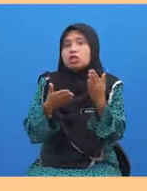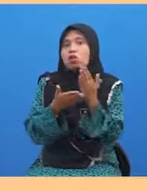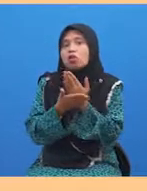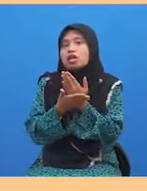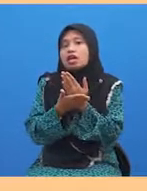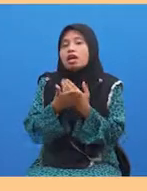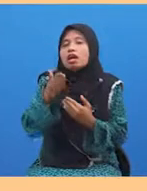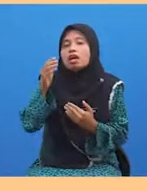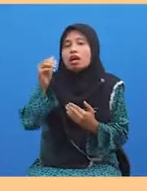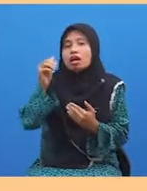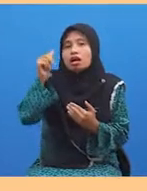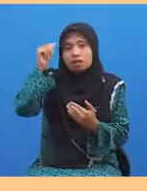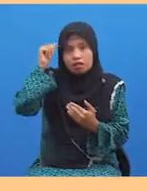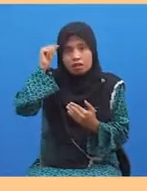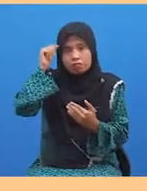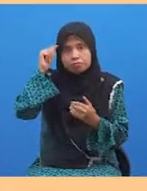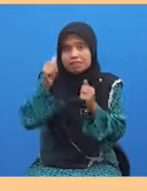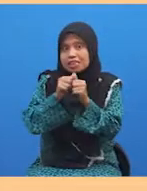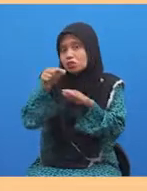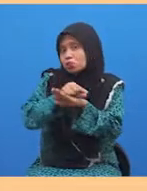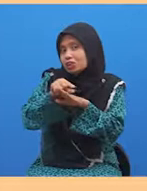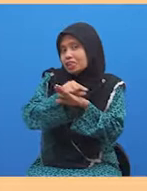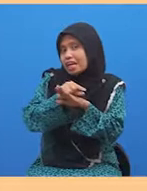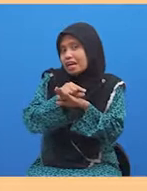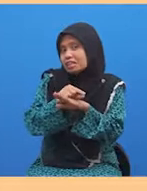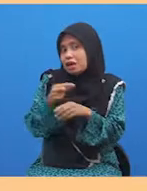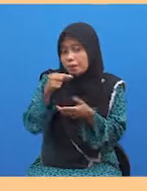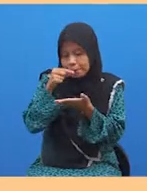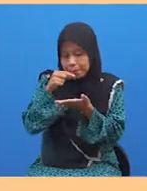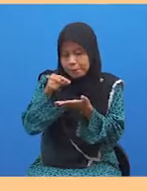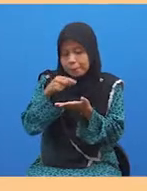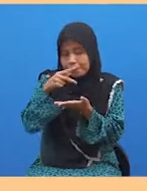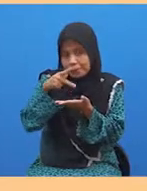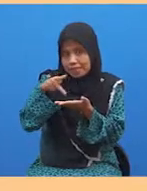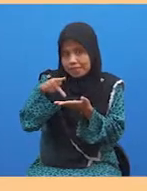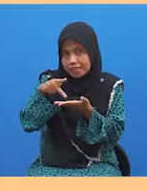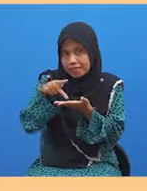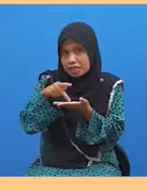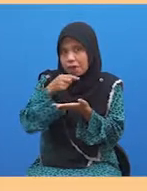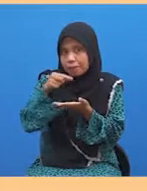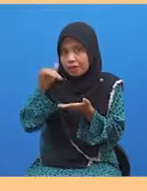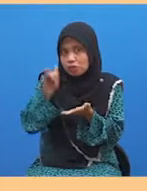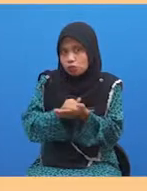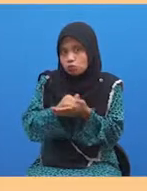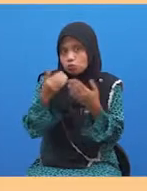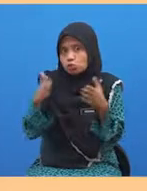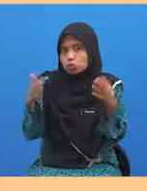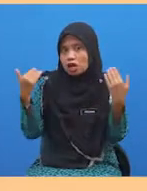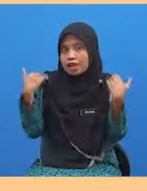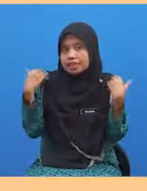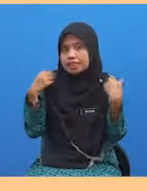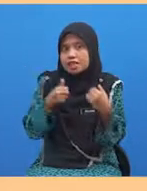Akram dengan menggunakan sebatang pen. Pen tersebut sebenarnya telah dilengkapi dengan